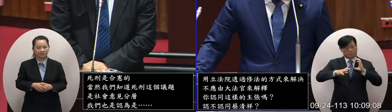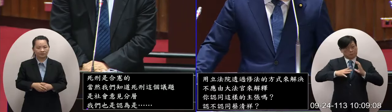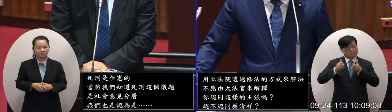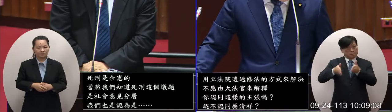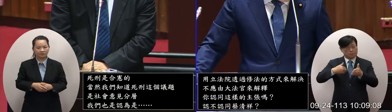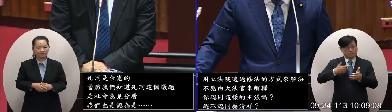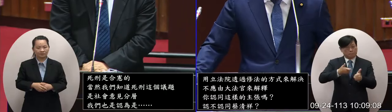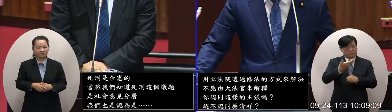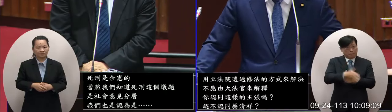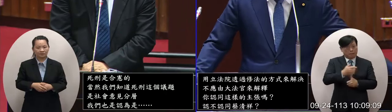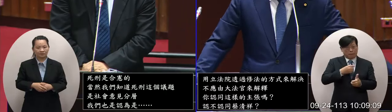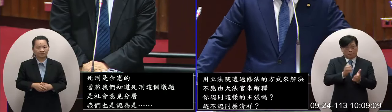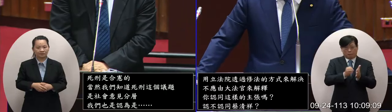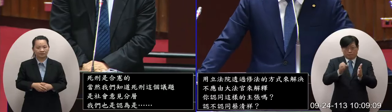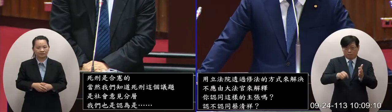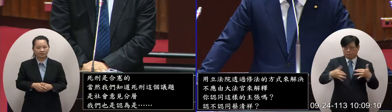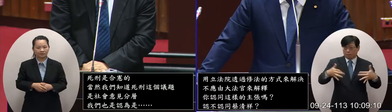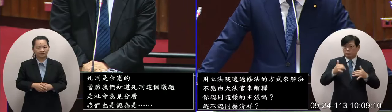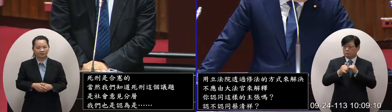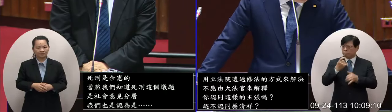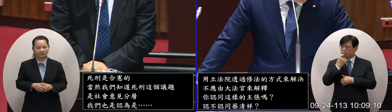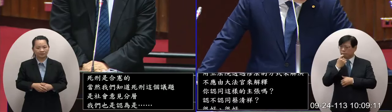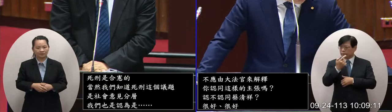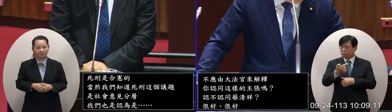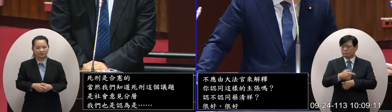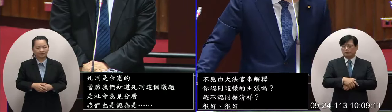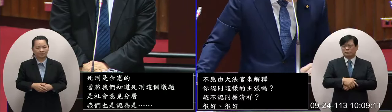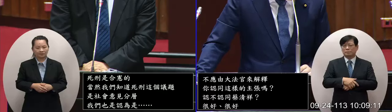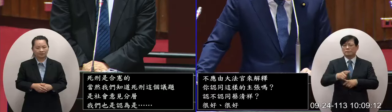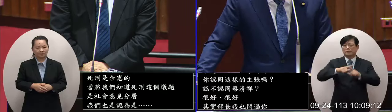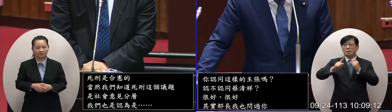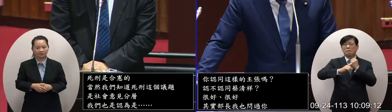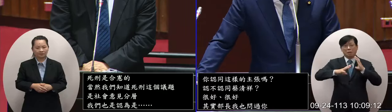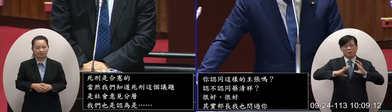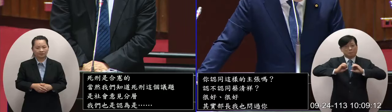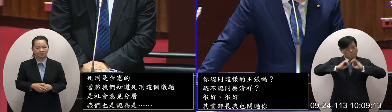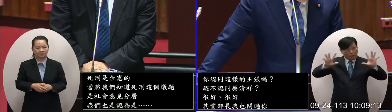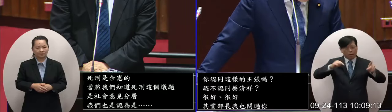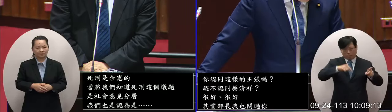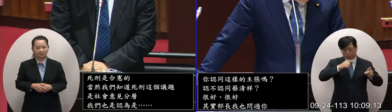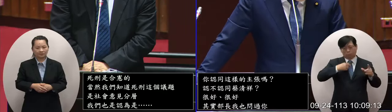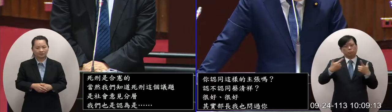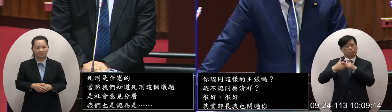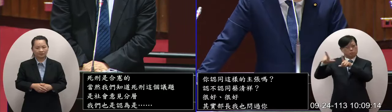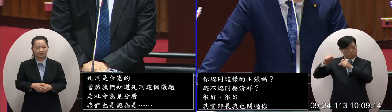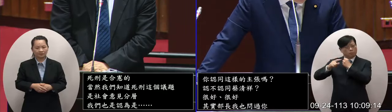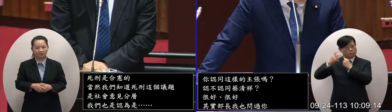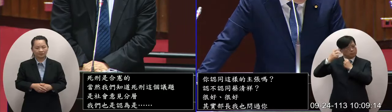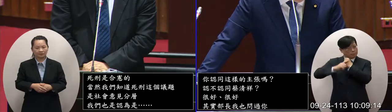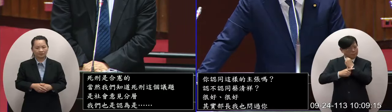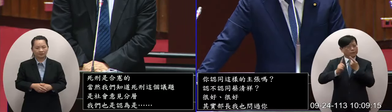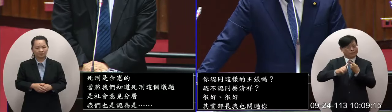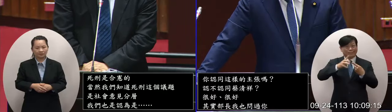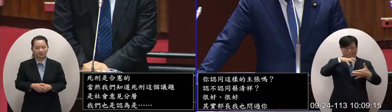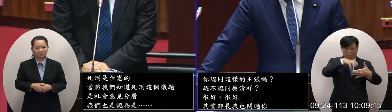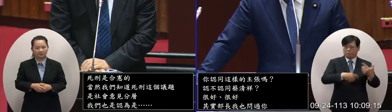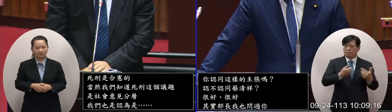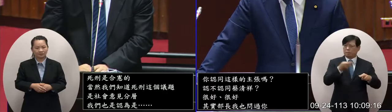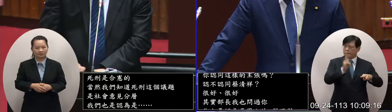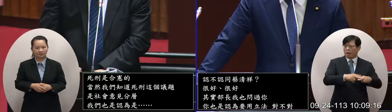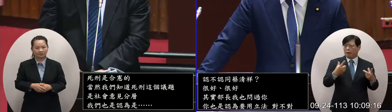死刑的宪法判决，社会有很大的质疑哦，认为大法官虽然宣布死刑合宪，但其实已经是实质废